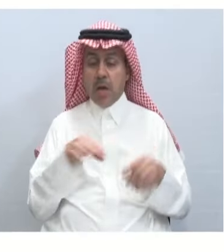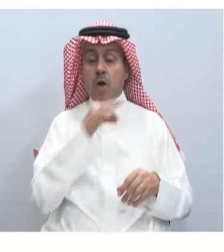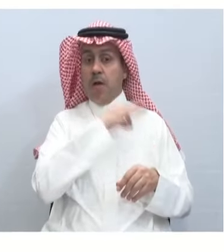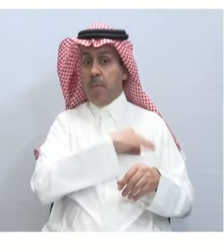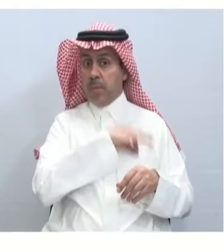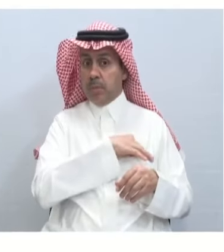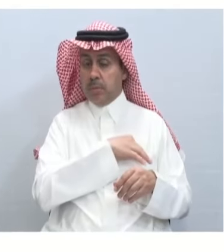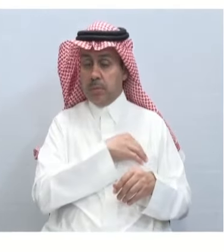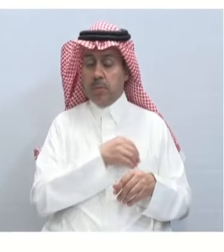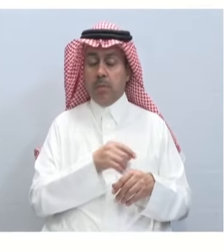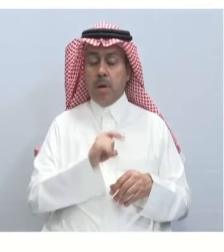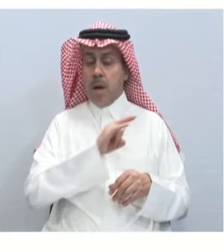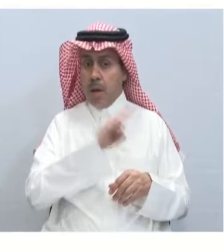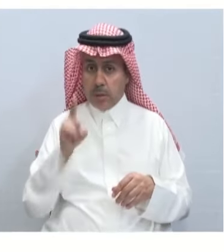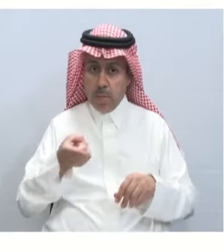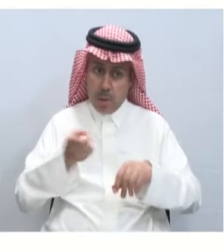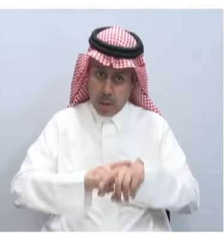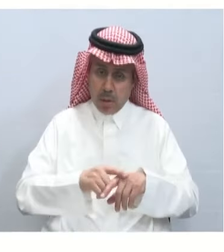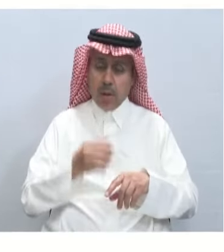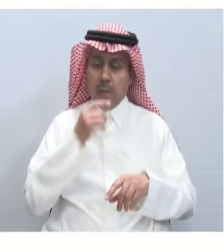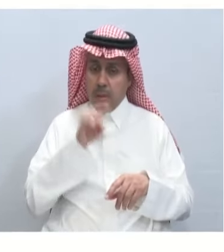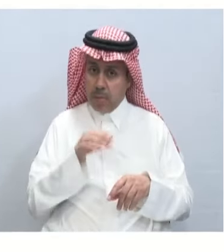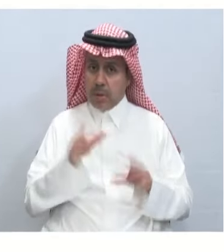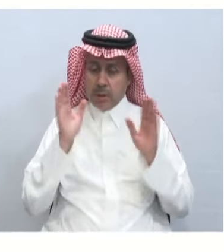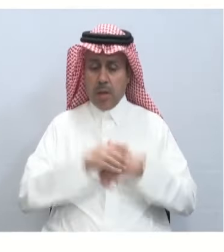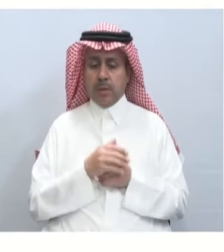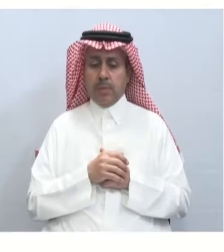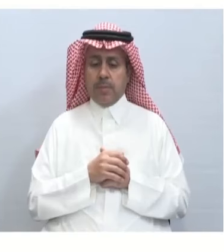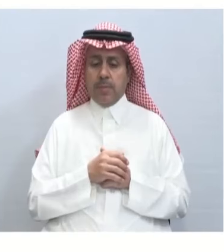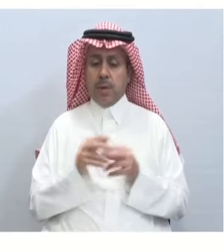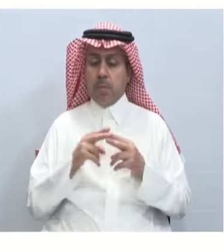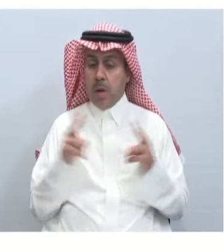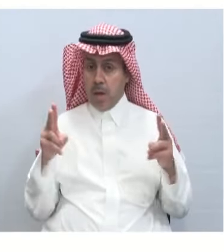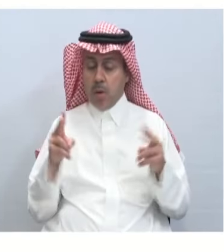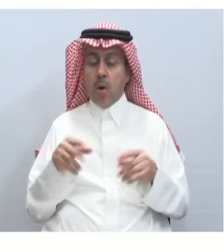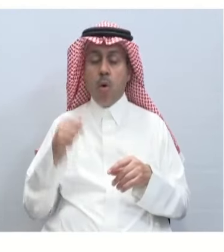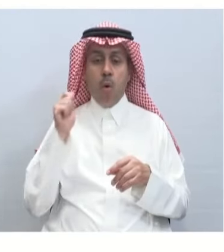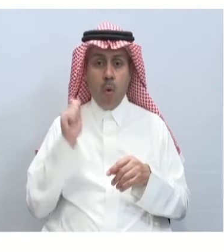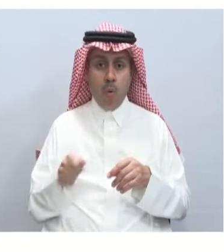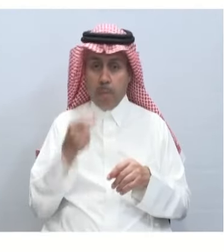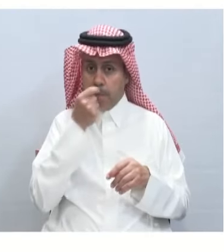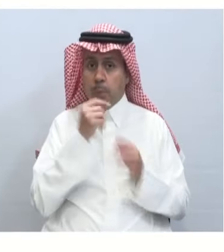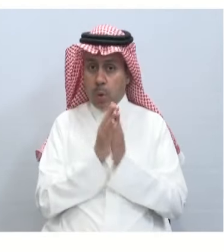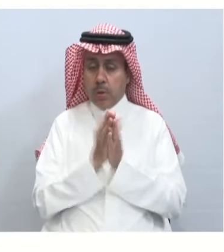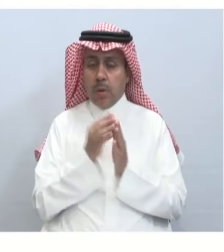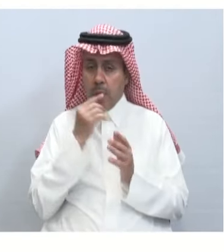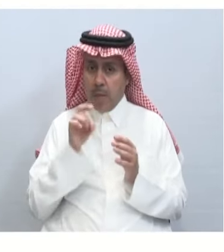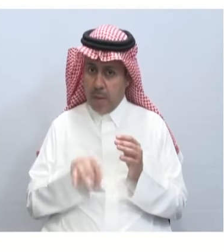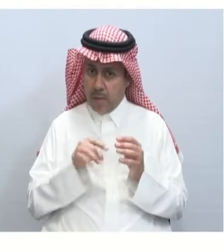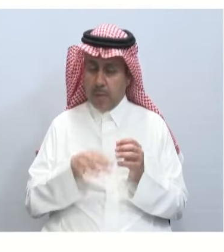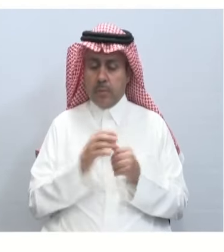قضاء الحائض للصلاه وايضا ذكر حكم قراءه القران للحائض